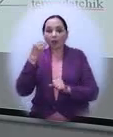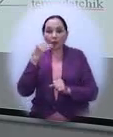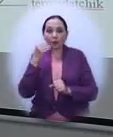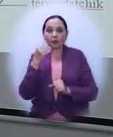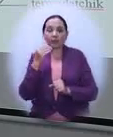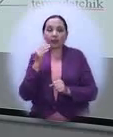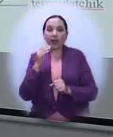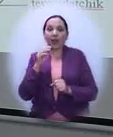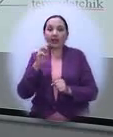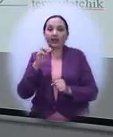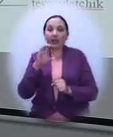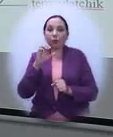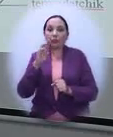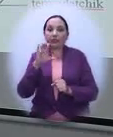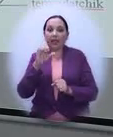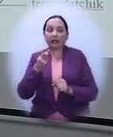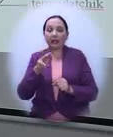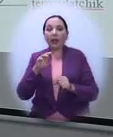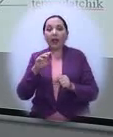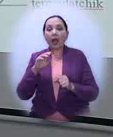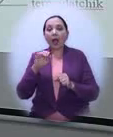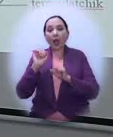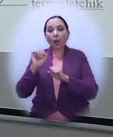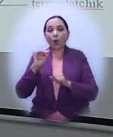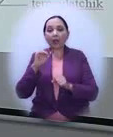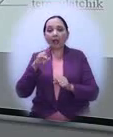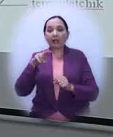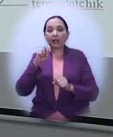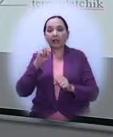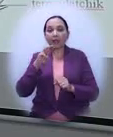vositasi sifatida termostat, himoya datchigi,